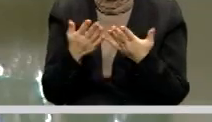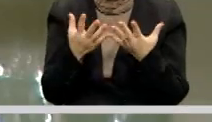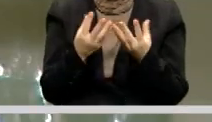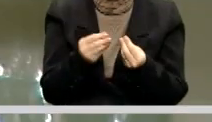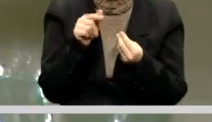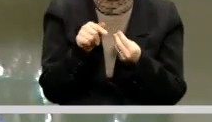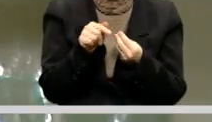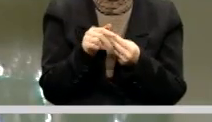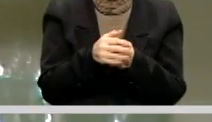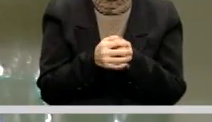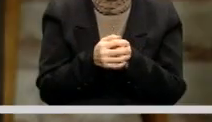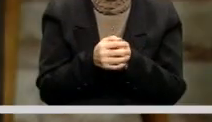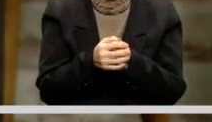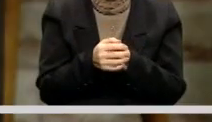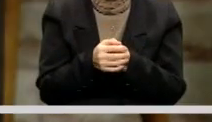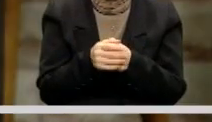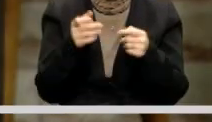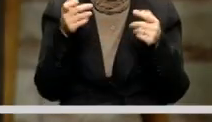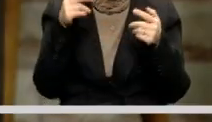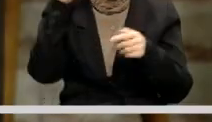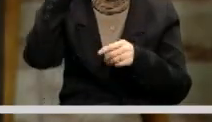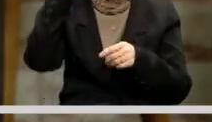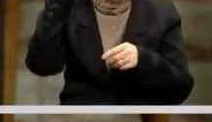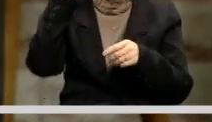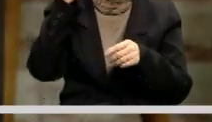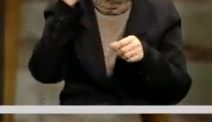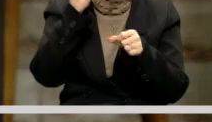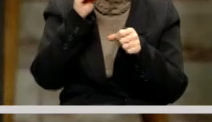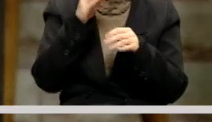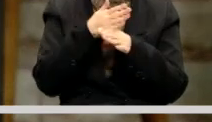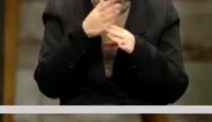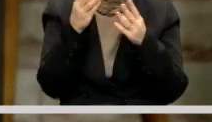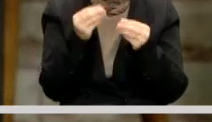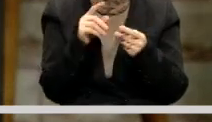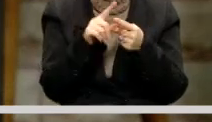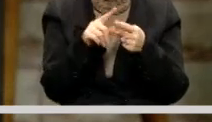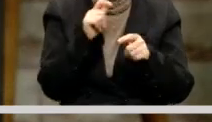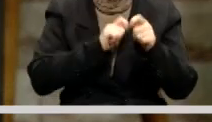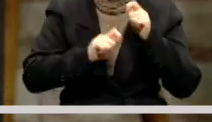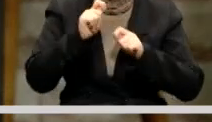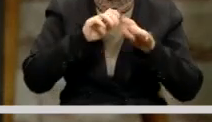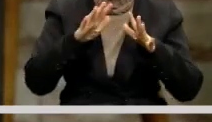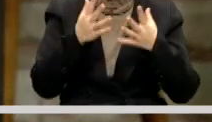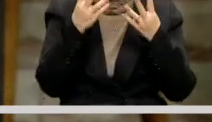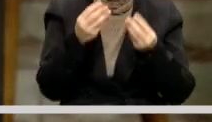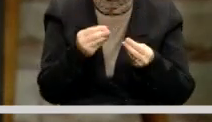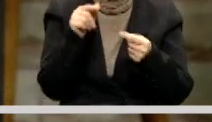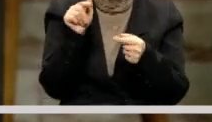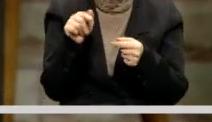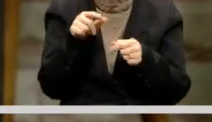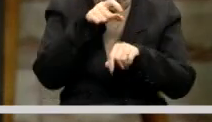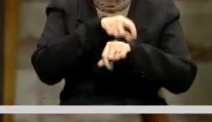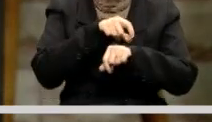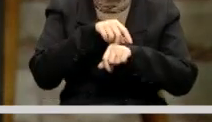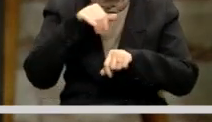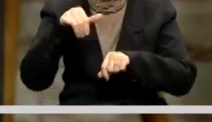bu? REM uykusu davranış bozukluğunu genellikle hasta yakınları fark